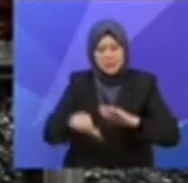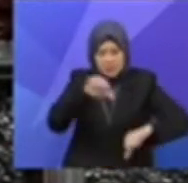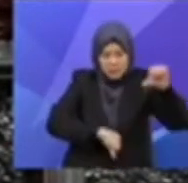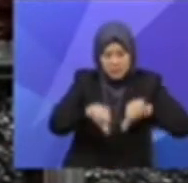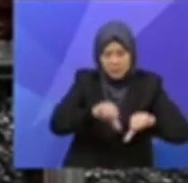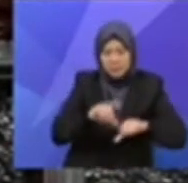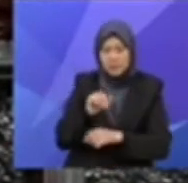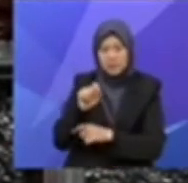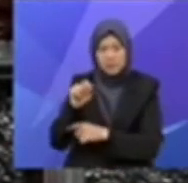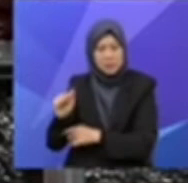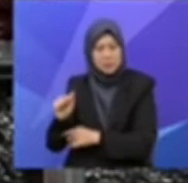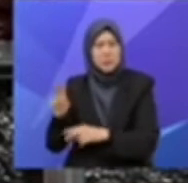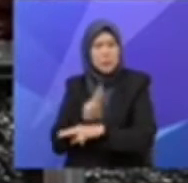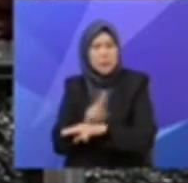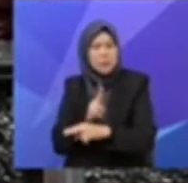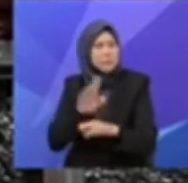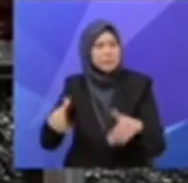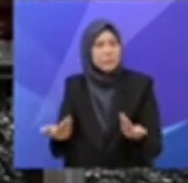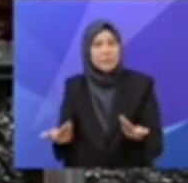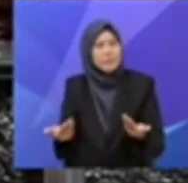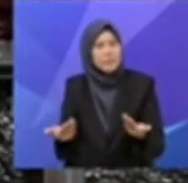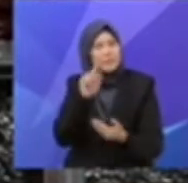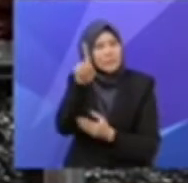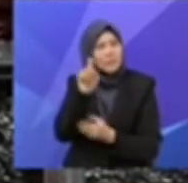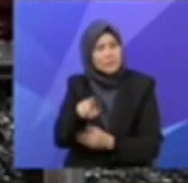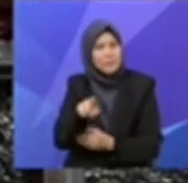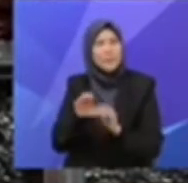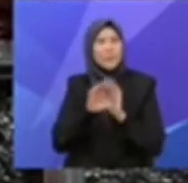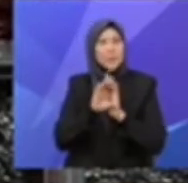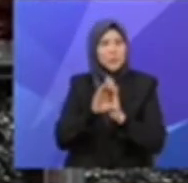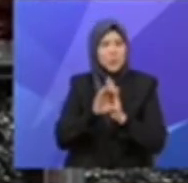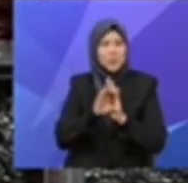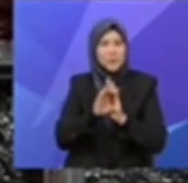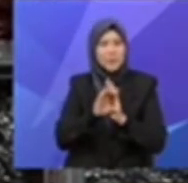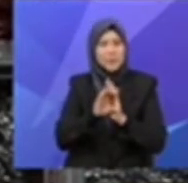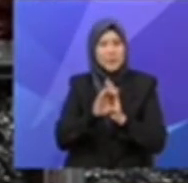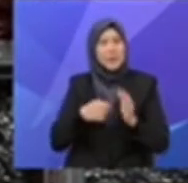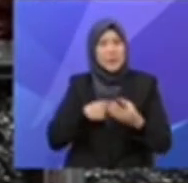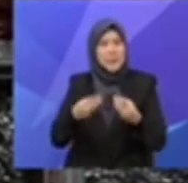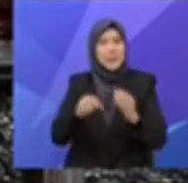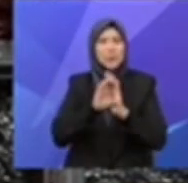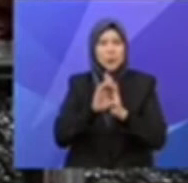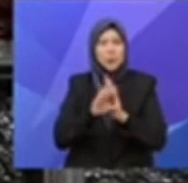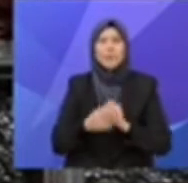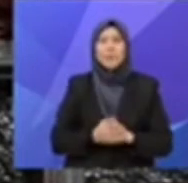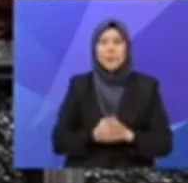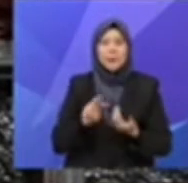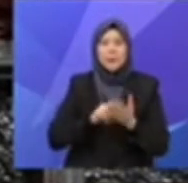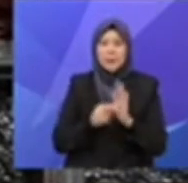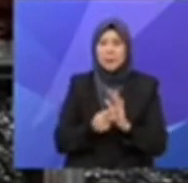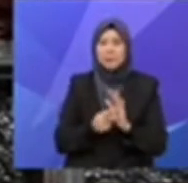data dan pete mangan Makasih digunakan saya contohkan saya contohkan at Makasih